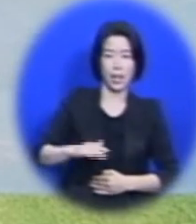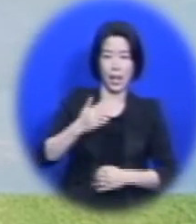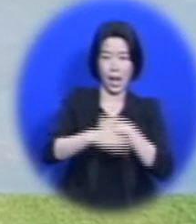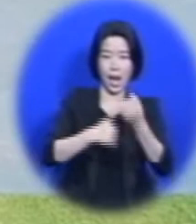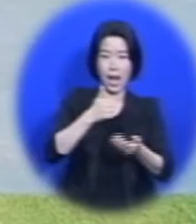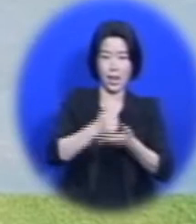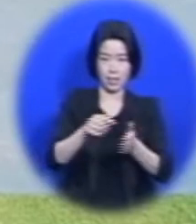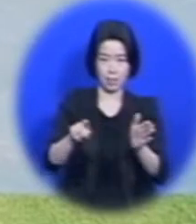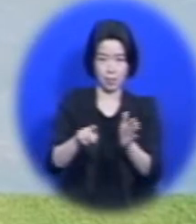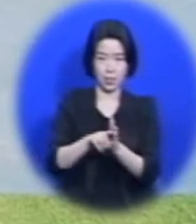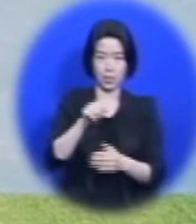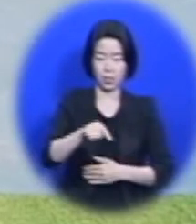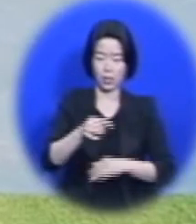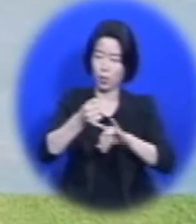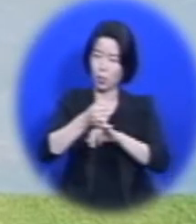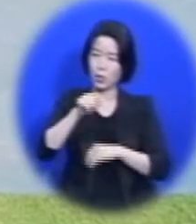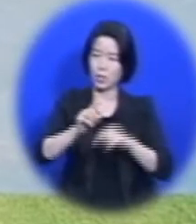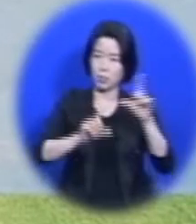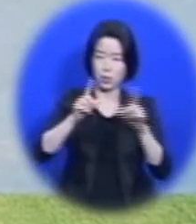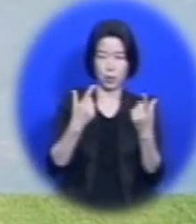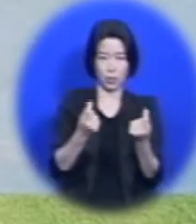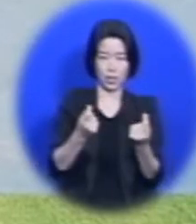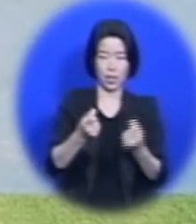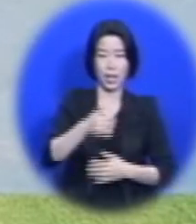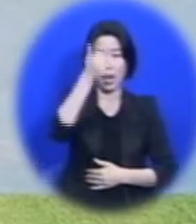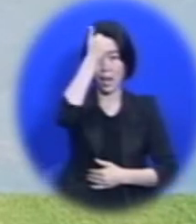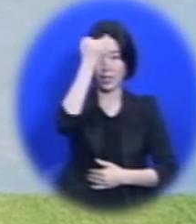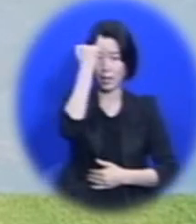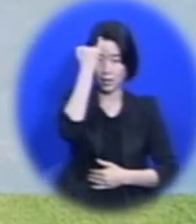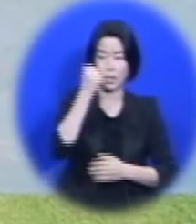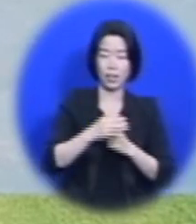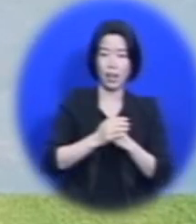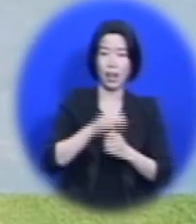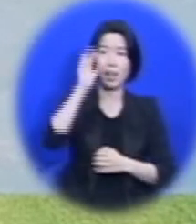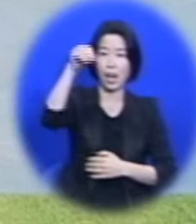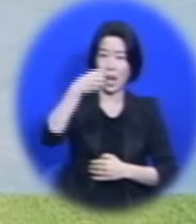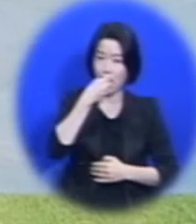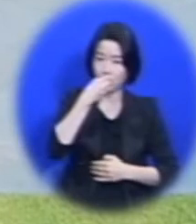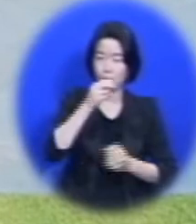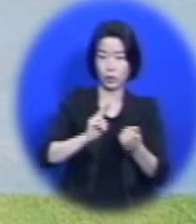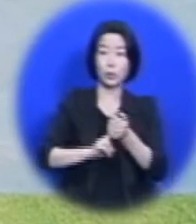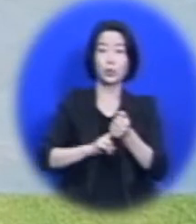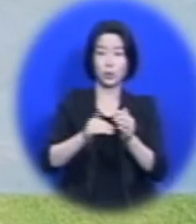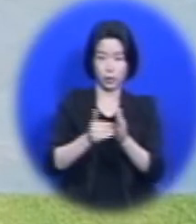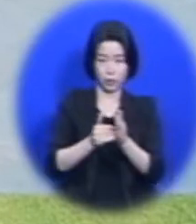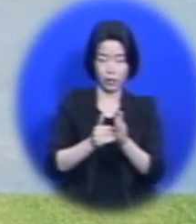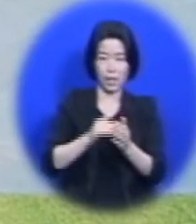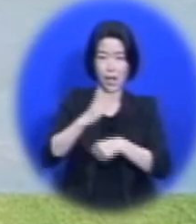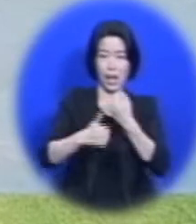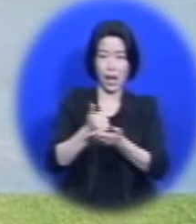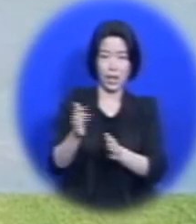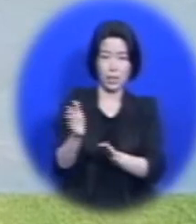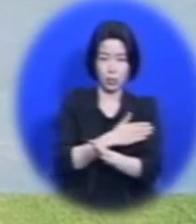하나님을 믿는 것이 꼭 이와 같습니다. 아담과 하와가 선악과를 따먹고 숨었잖아요.